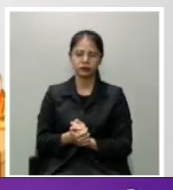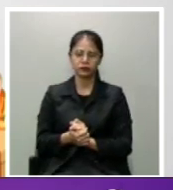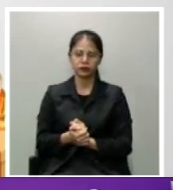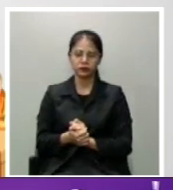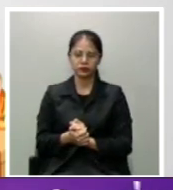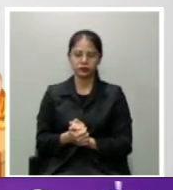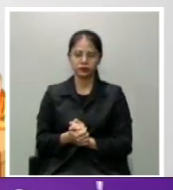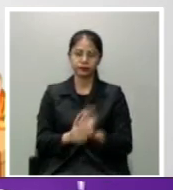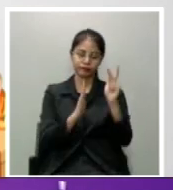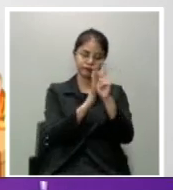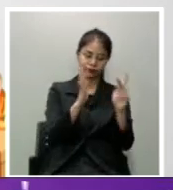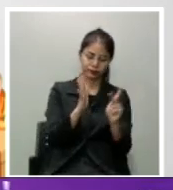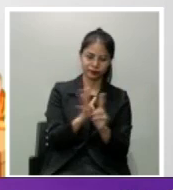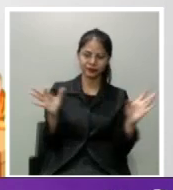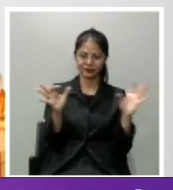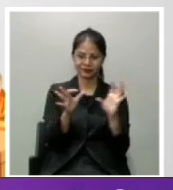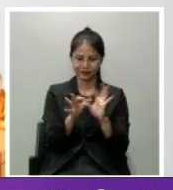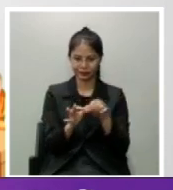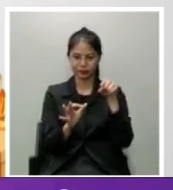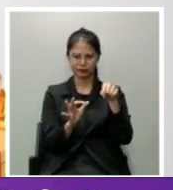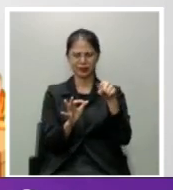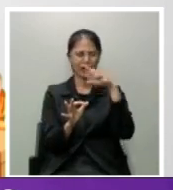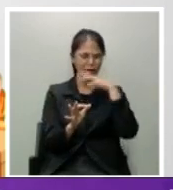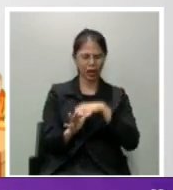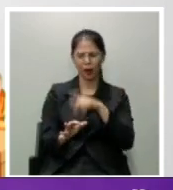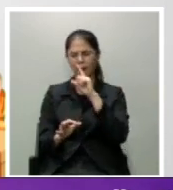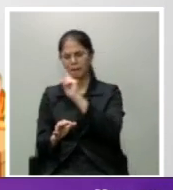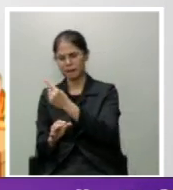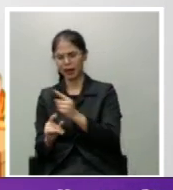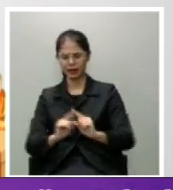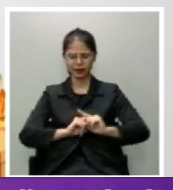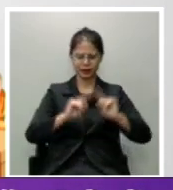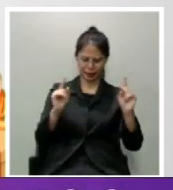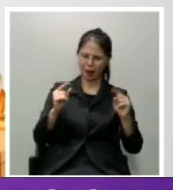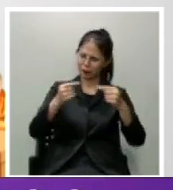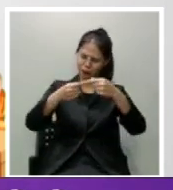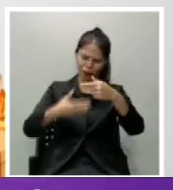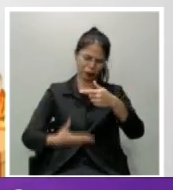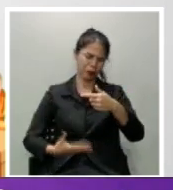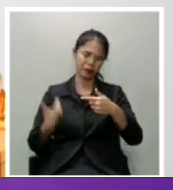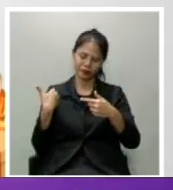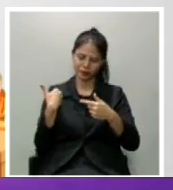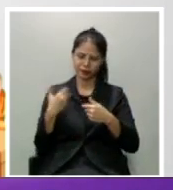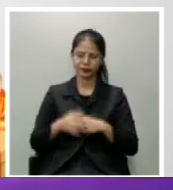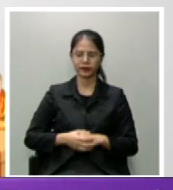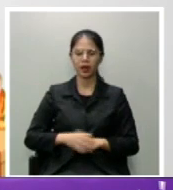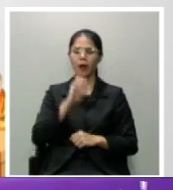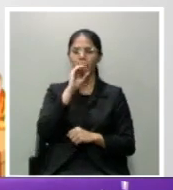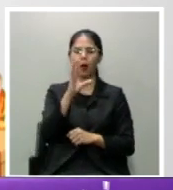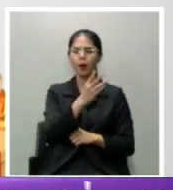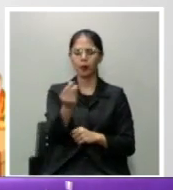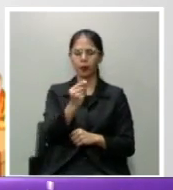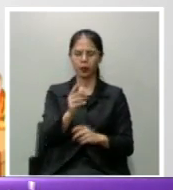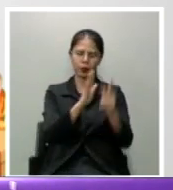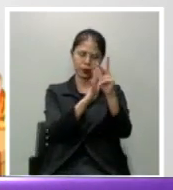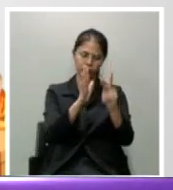นอกจากนั้นกฎหมายศุลกากรเก่าใหม่ก็ยังมีความแตกต่างกันอีกหลายเรื่องกราบเรียนท่านเร็วๆก